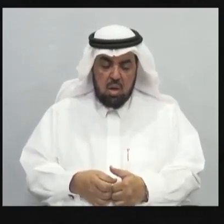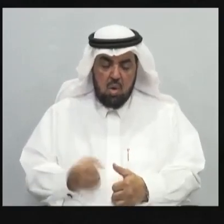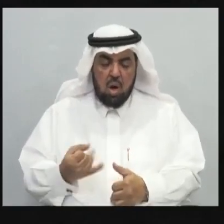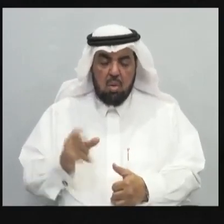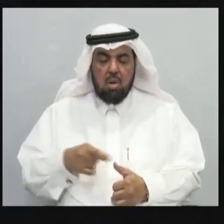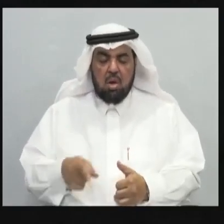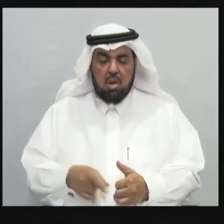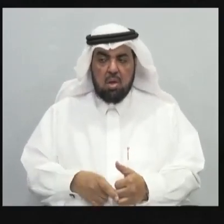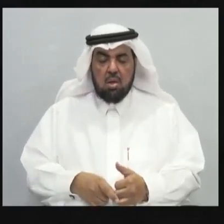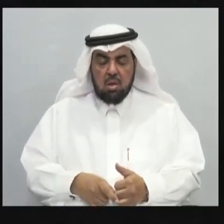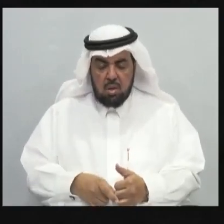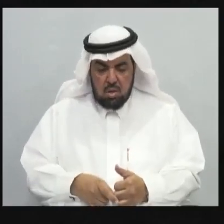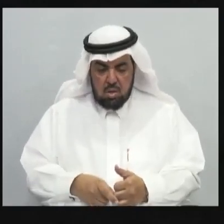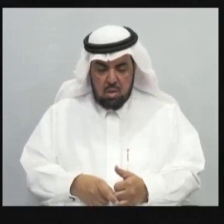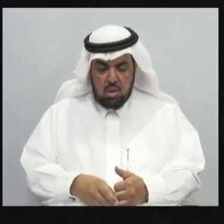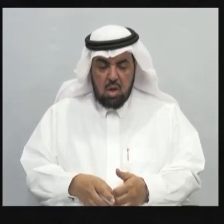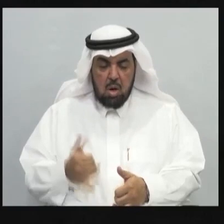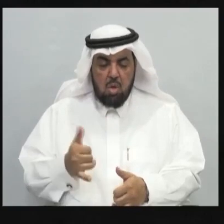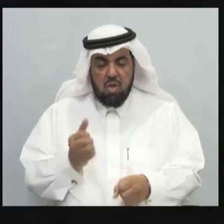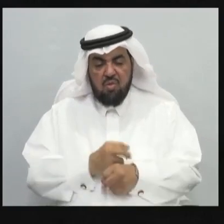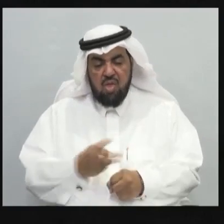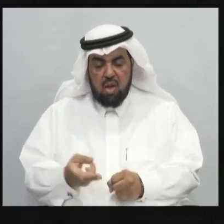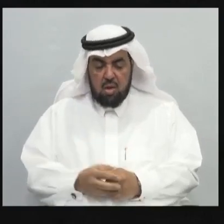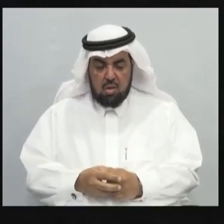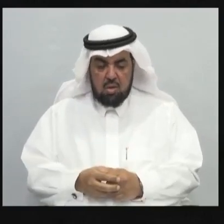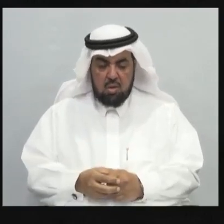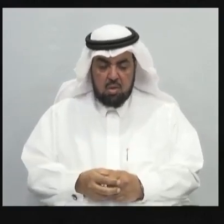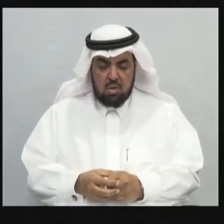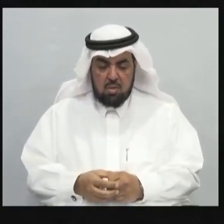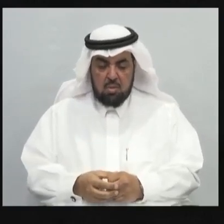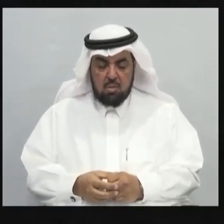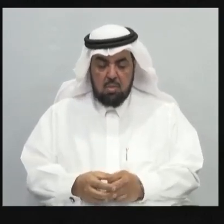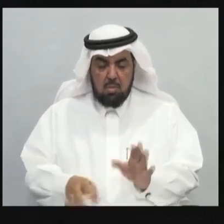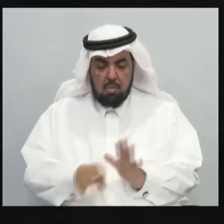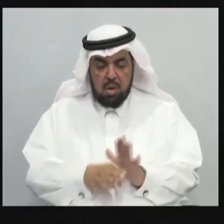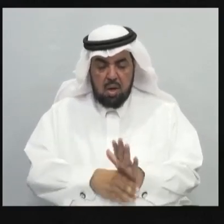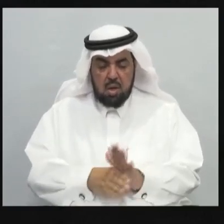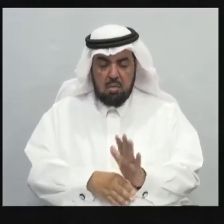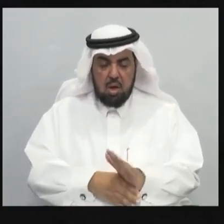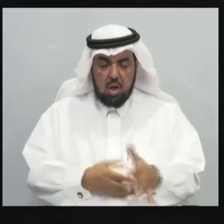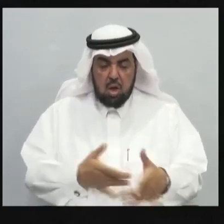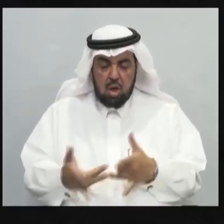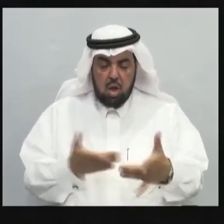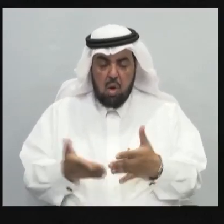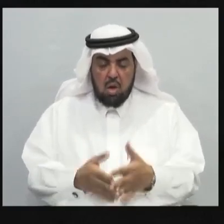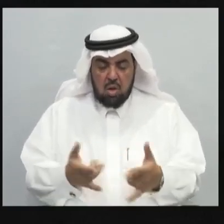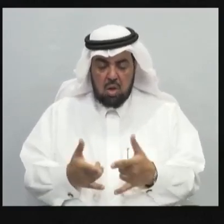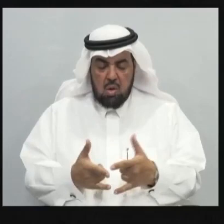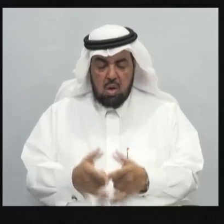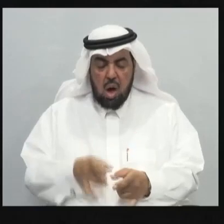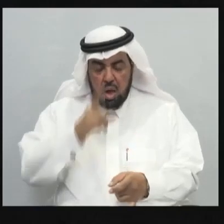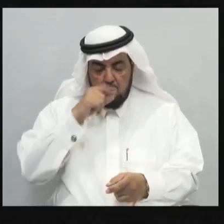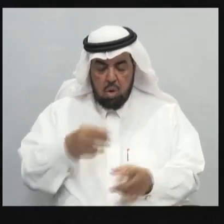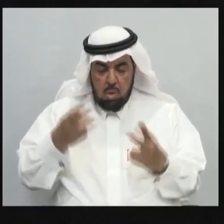اخر مثلا لمدير شؤون الموظفين او لمظ ظف اخر بياناتك بيانات التواصل يجب ان تكون